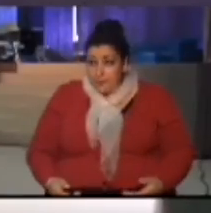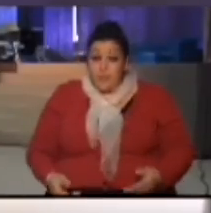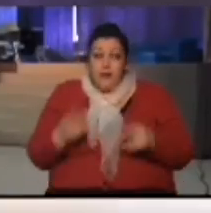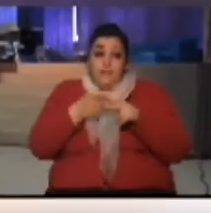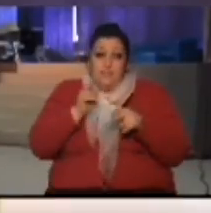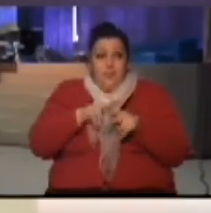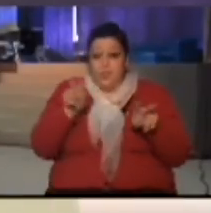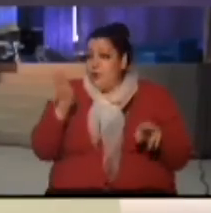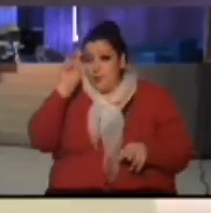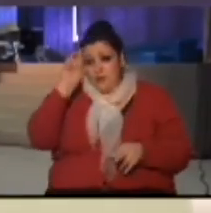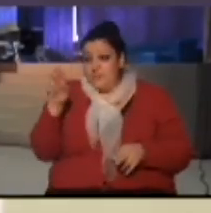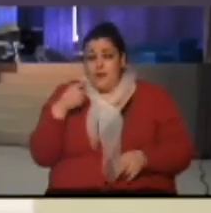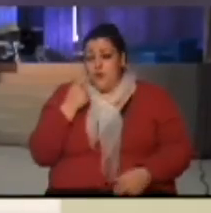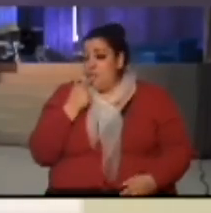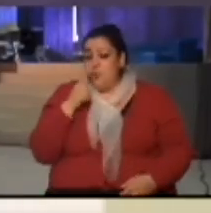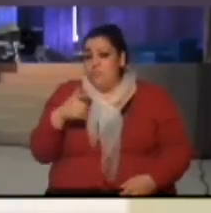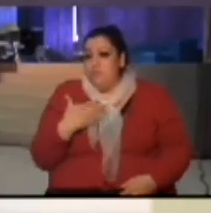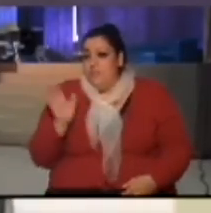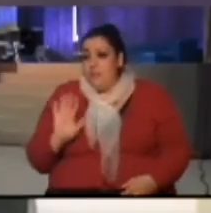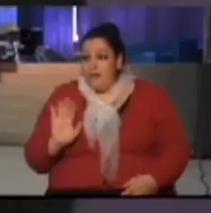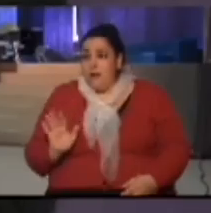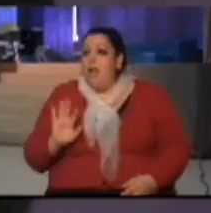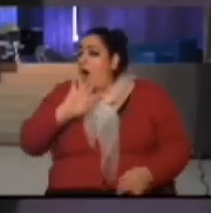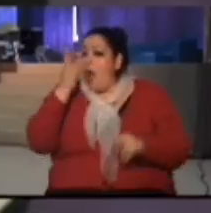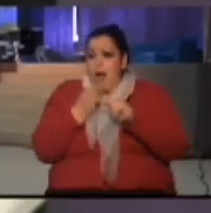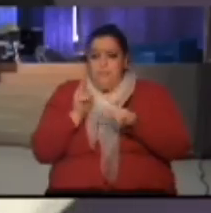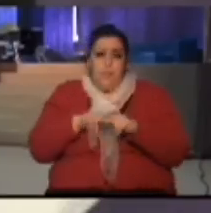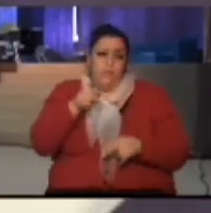Աստվածաշունչն ասում է, հրեաների վախից են իրանք մտել այդտեղ։